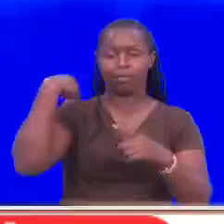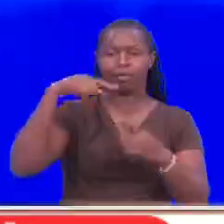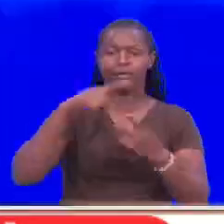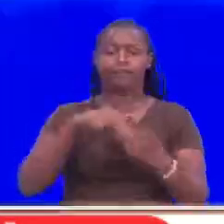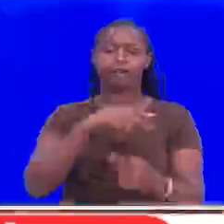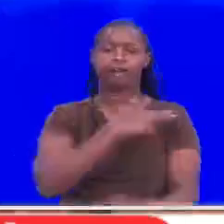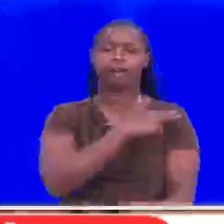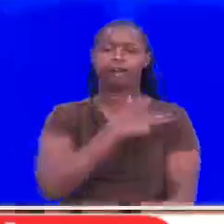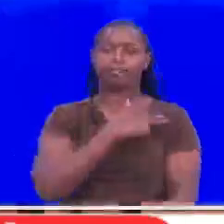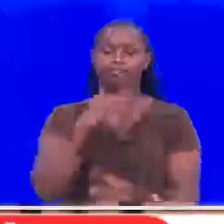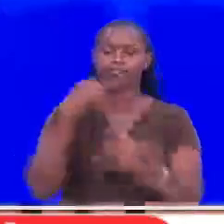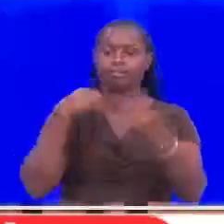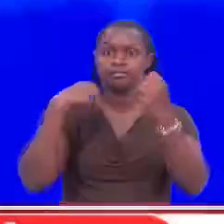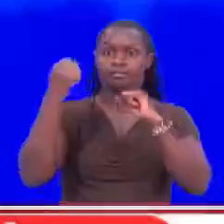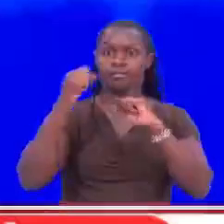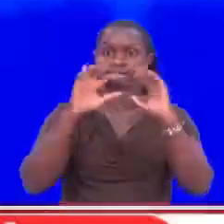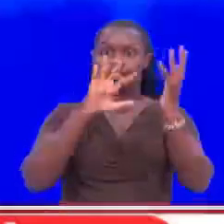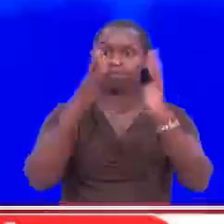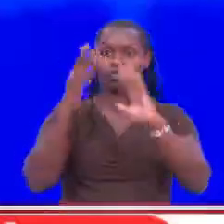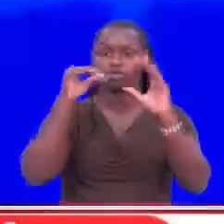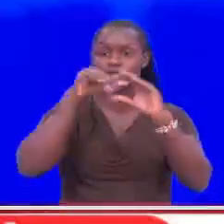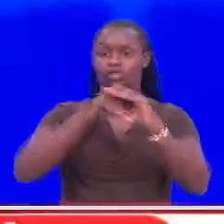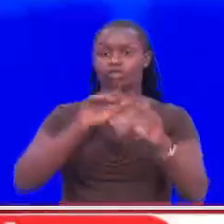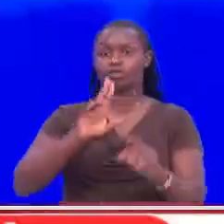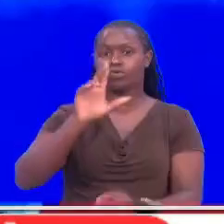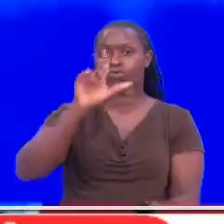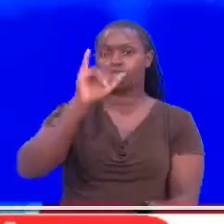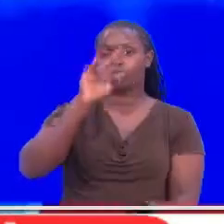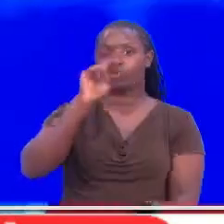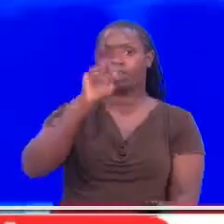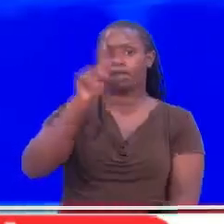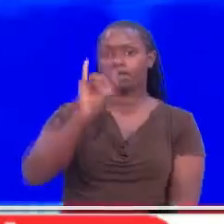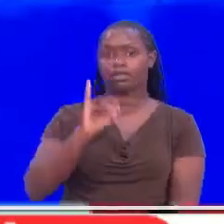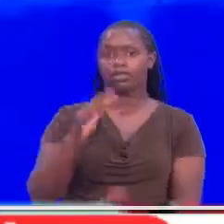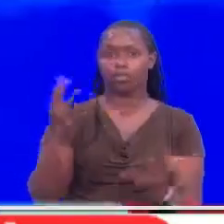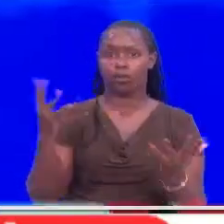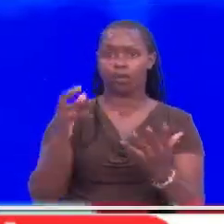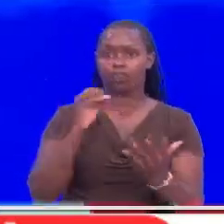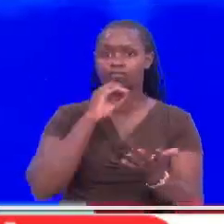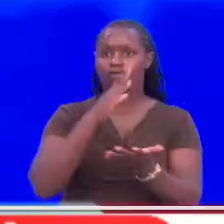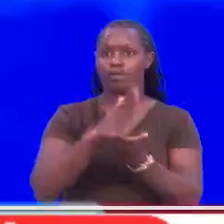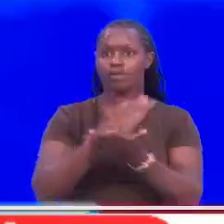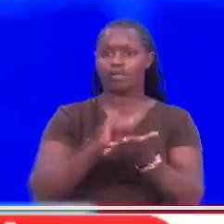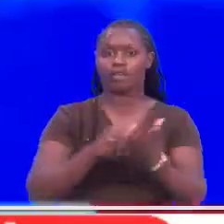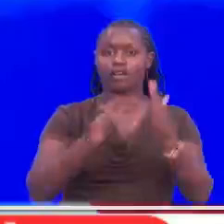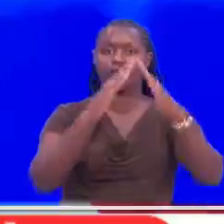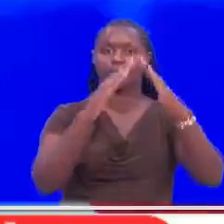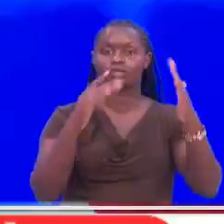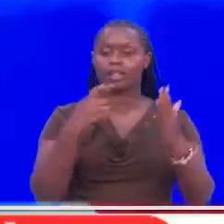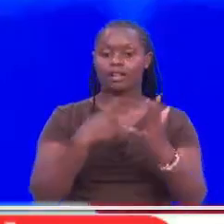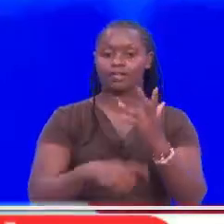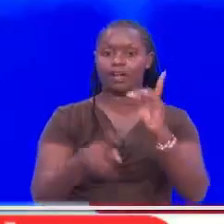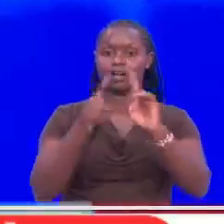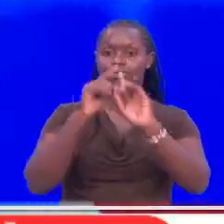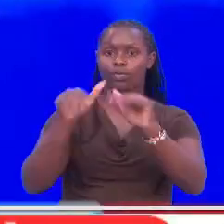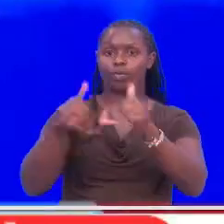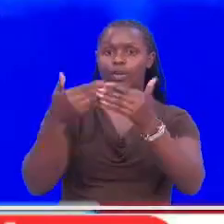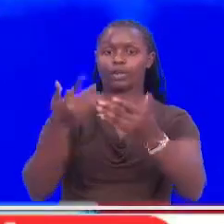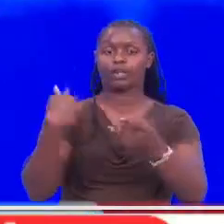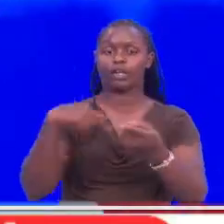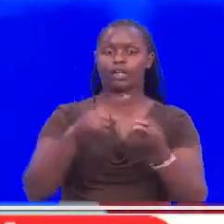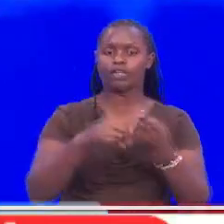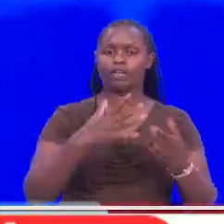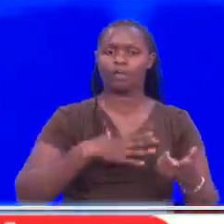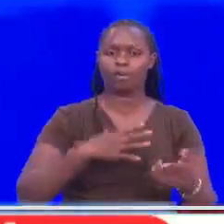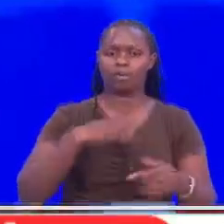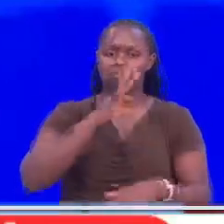centenary celebrations at the Ulinzi complex, where he affirmed that the housing levy aims at giving low income earners a chance